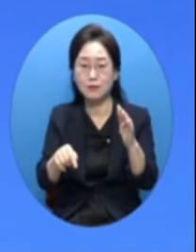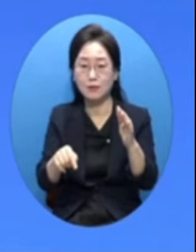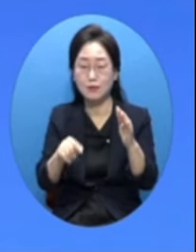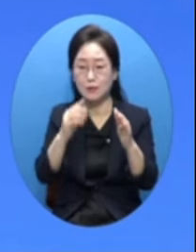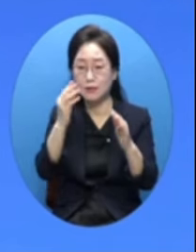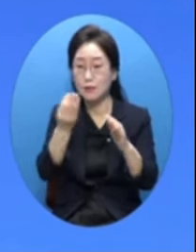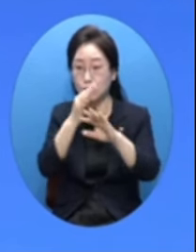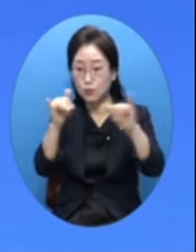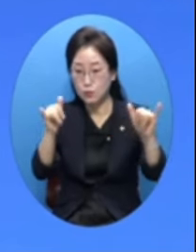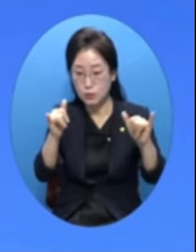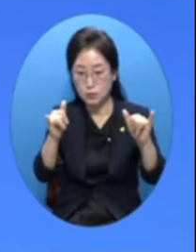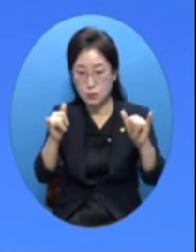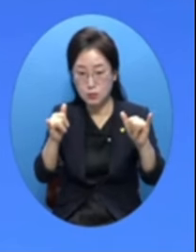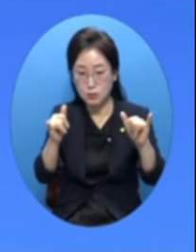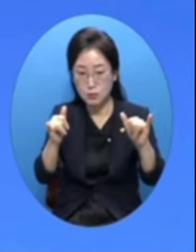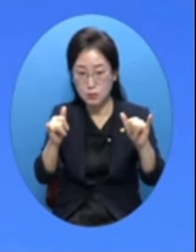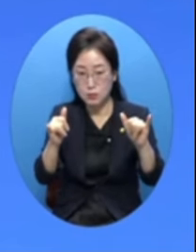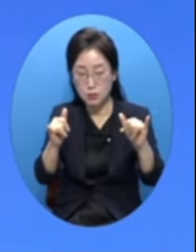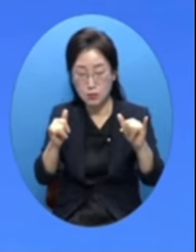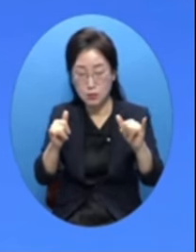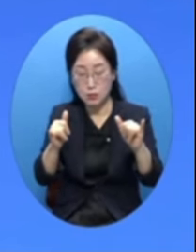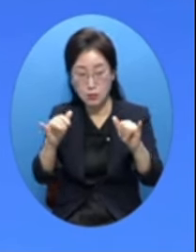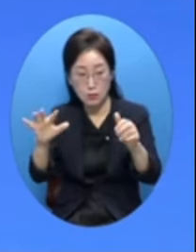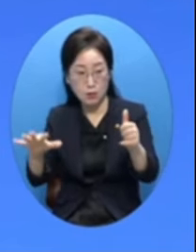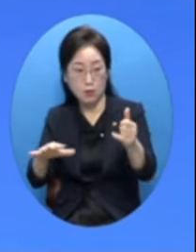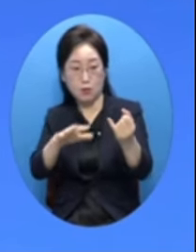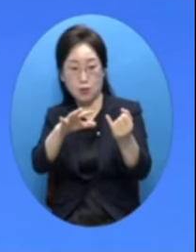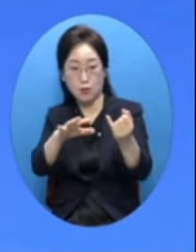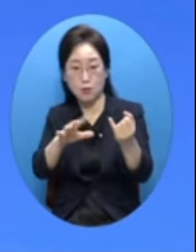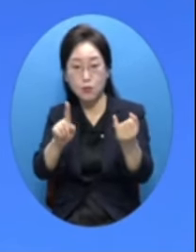성도님이 본 앞에서 자기 남편이